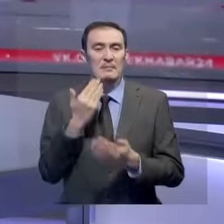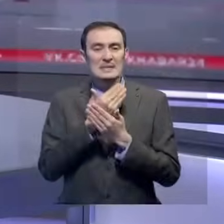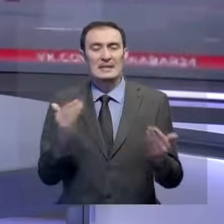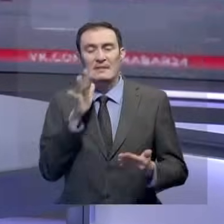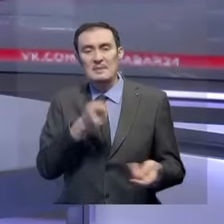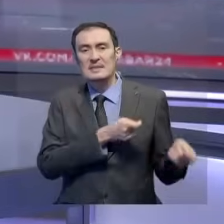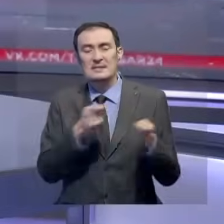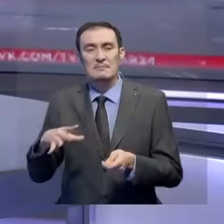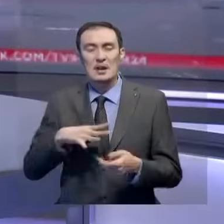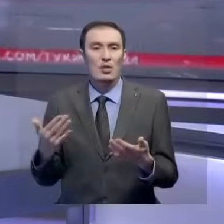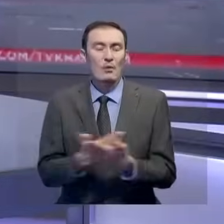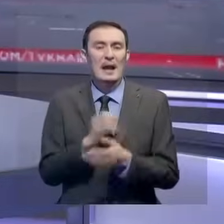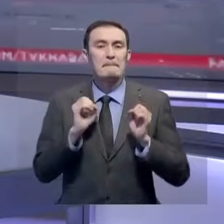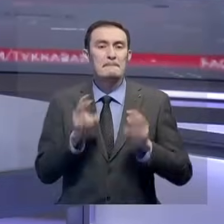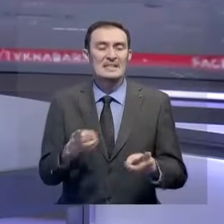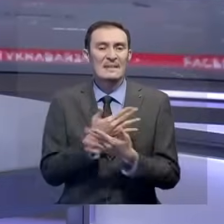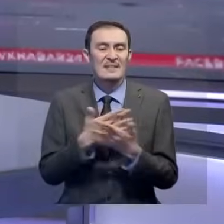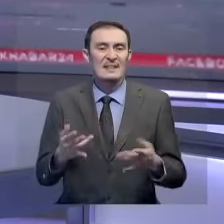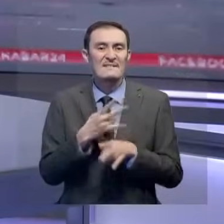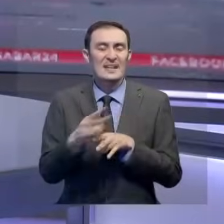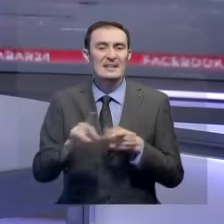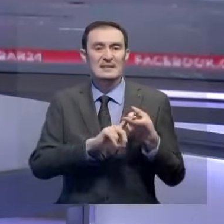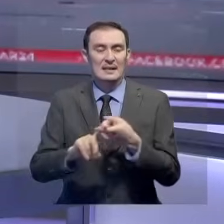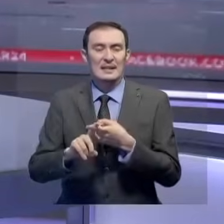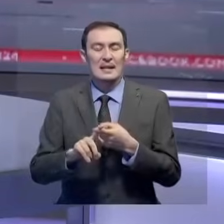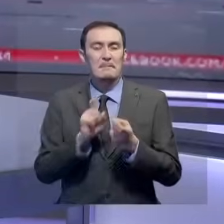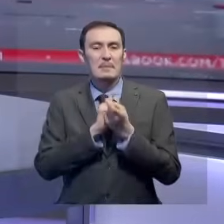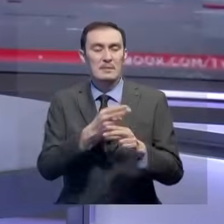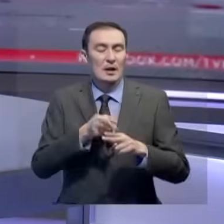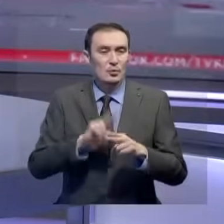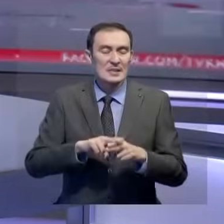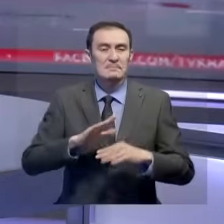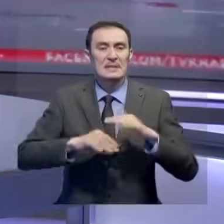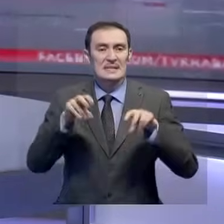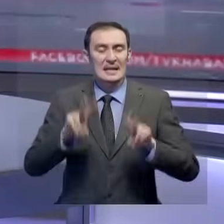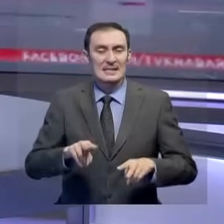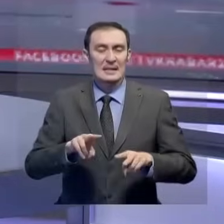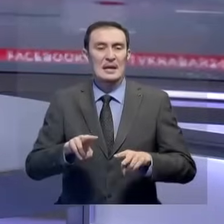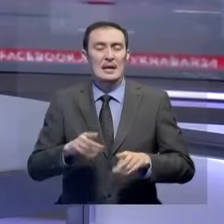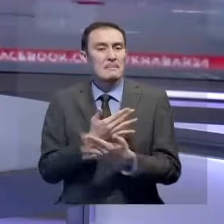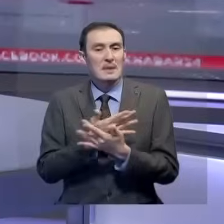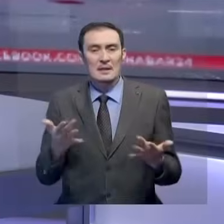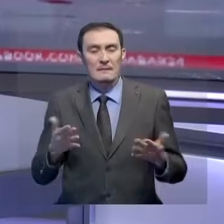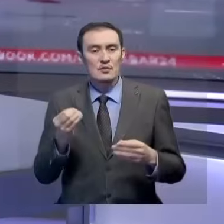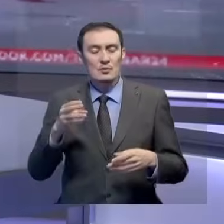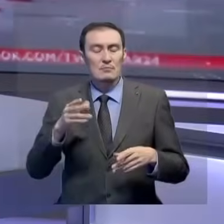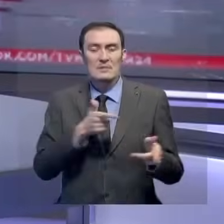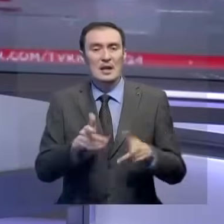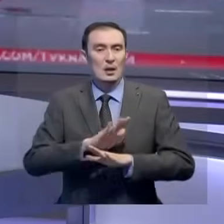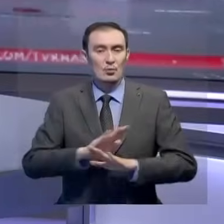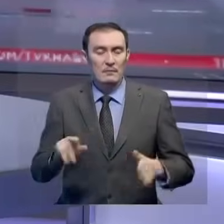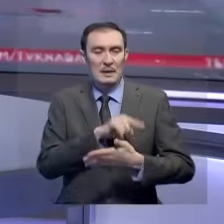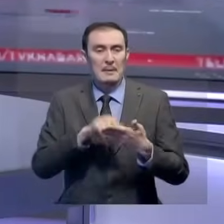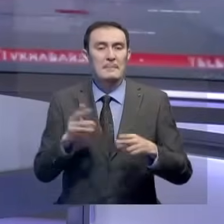годы завезены новые опасные виды вредных организмов, для борьбы с которыми отечественные специалисты методов еще не разработали.